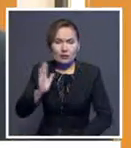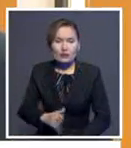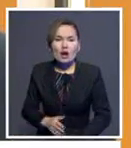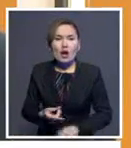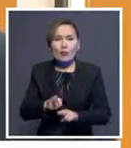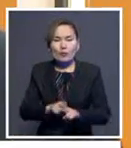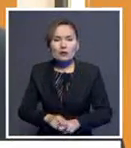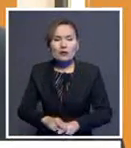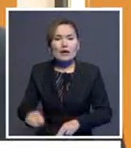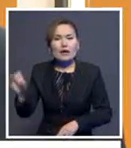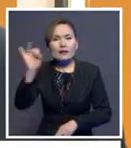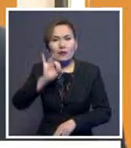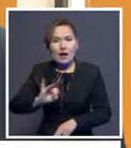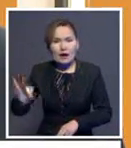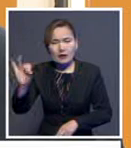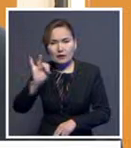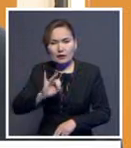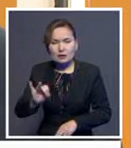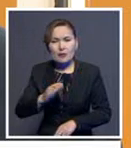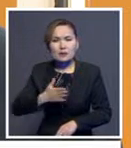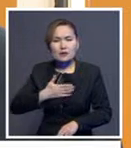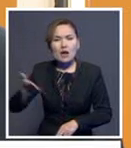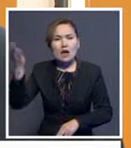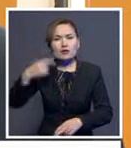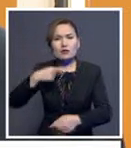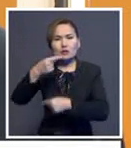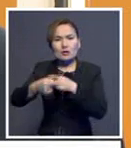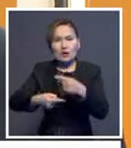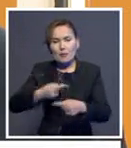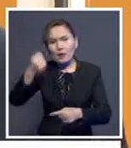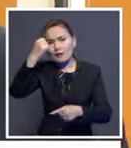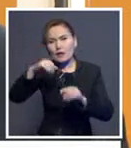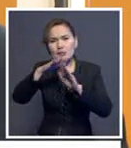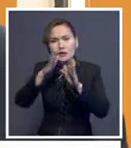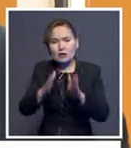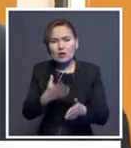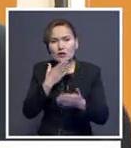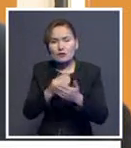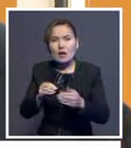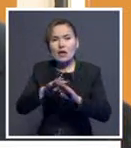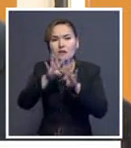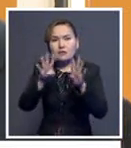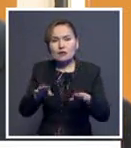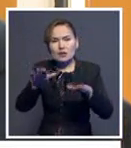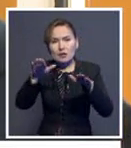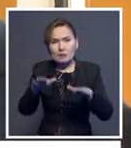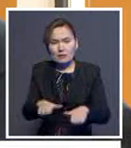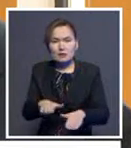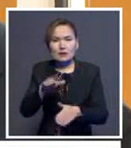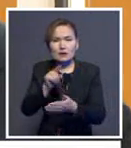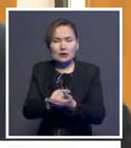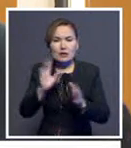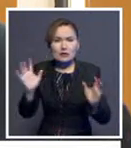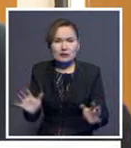тарихты немесе киелі жерлерді түгелдеп шығуымыз, сол арқылы ұлтты біріктіру, рухты